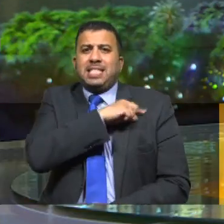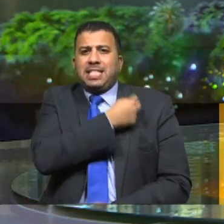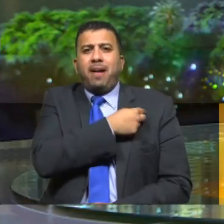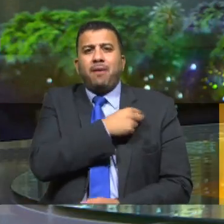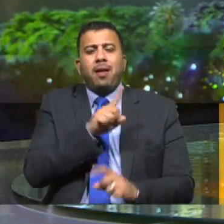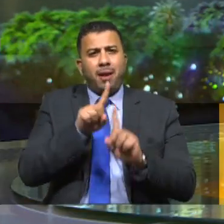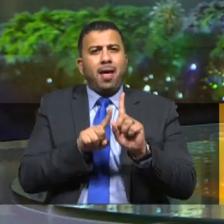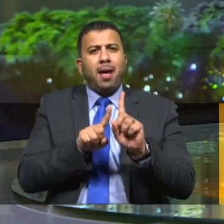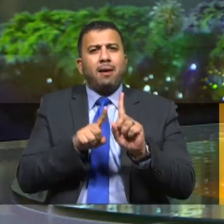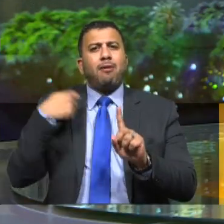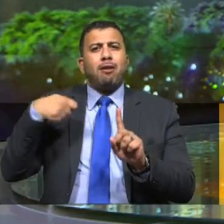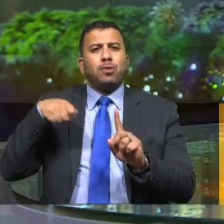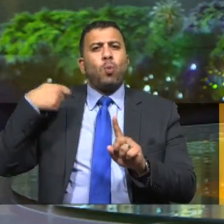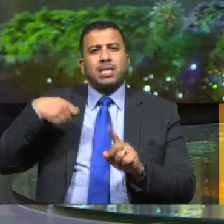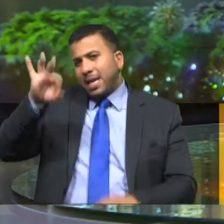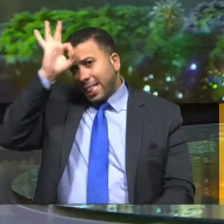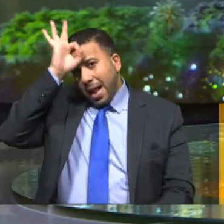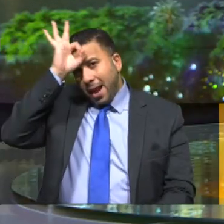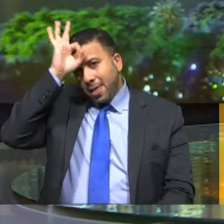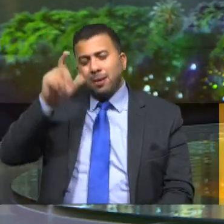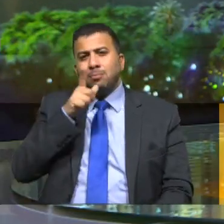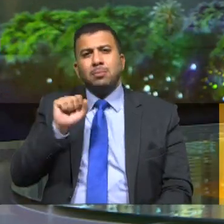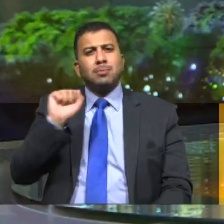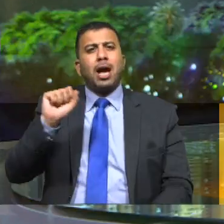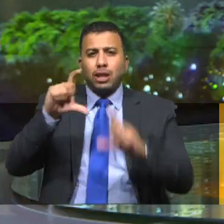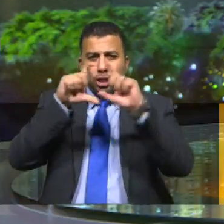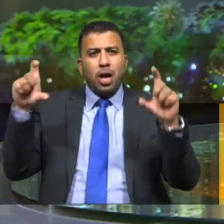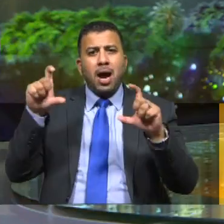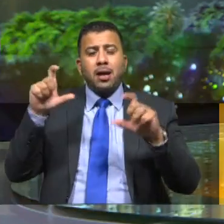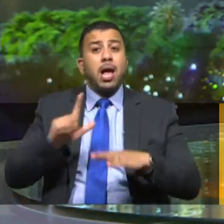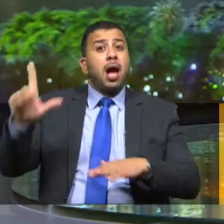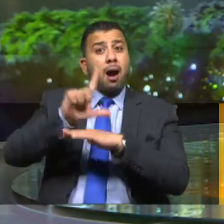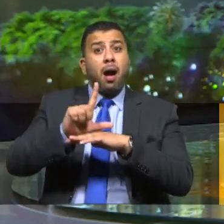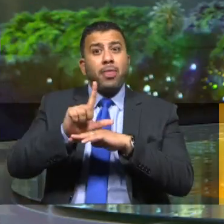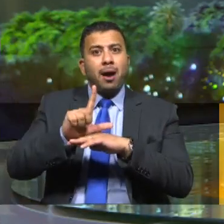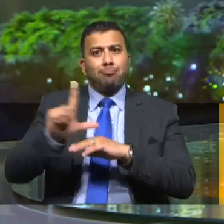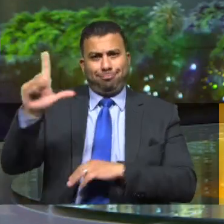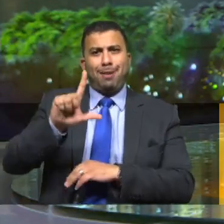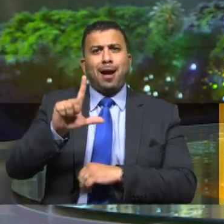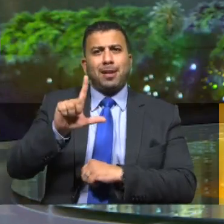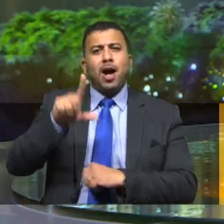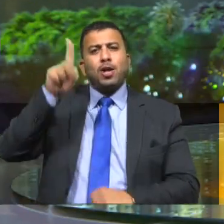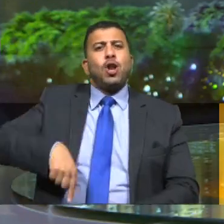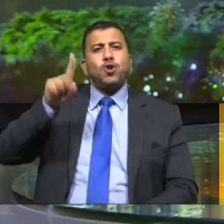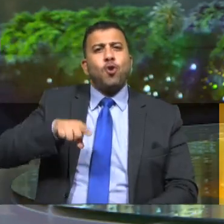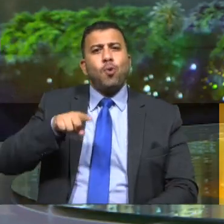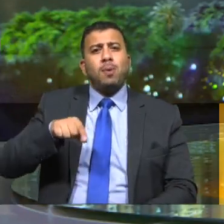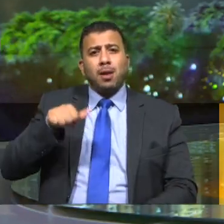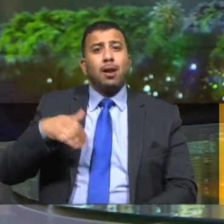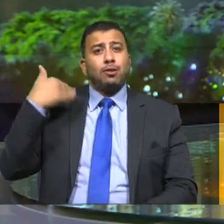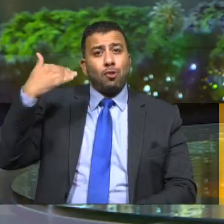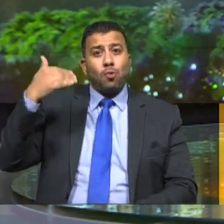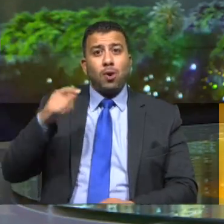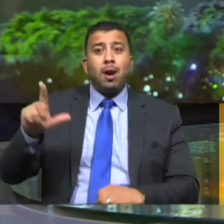سمو الشيخ سيف بن زايد آل نهيان نائب رئيس مجلس الوزراء وزير الداخلية، تحت شعار قادة